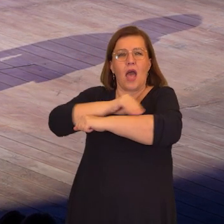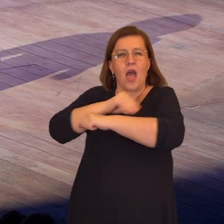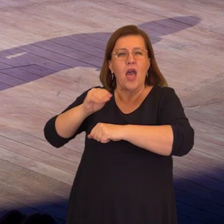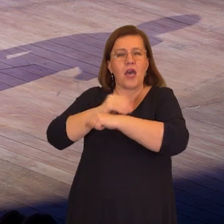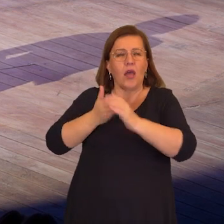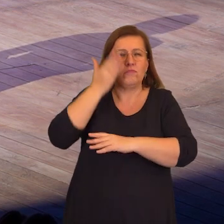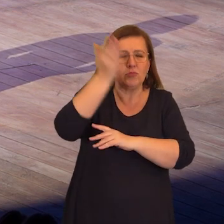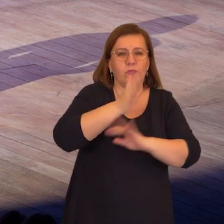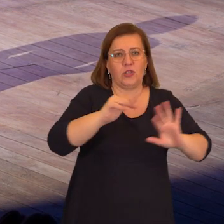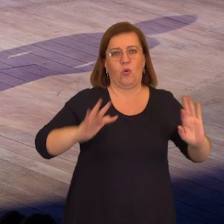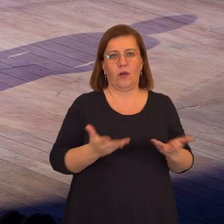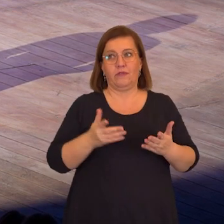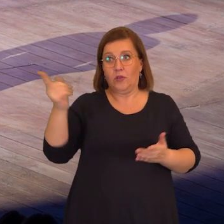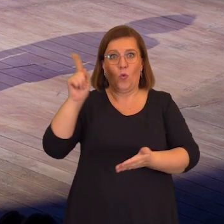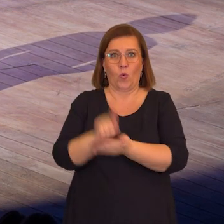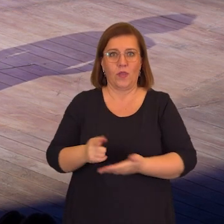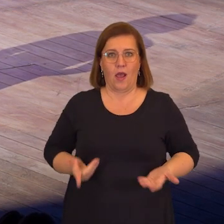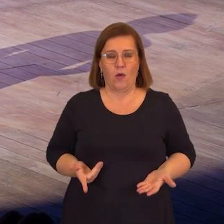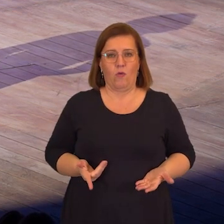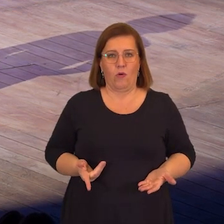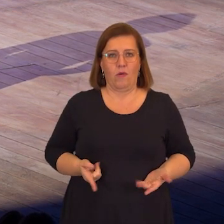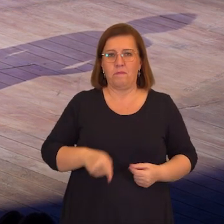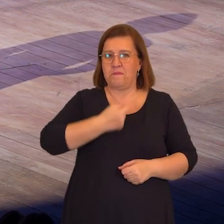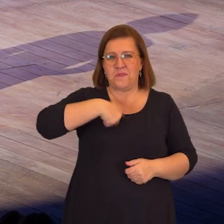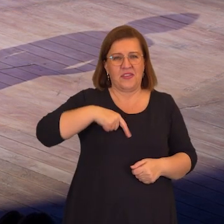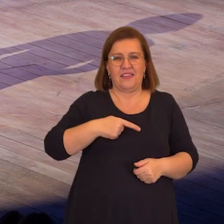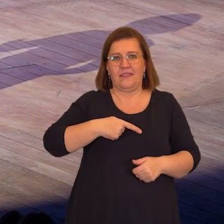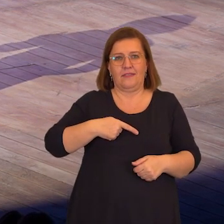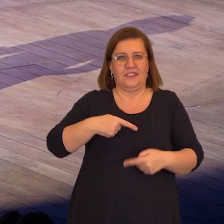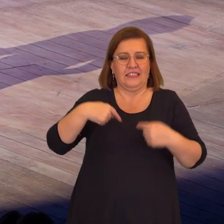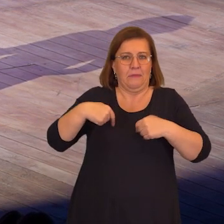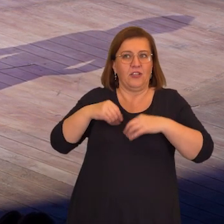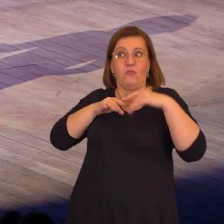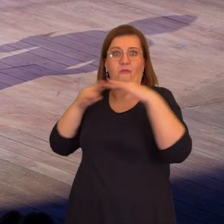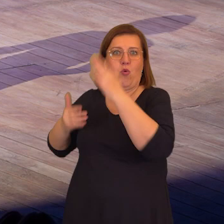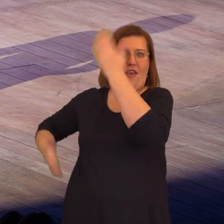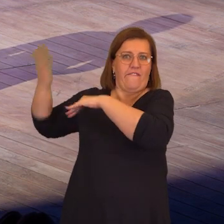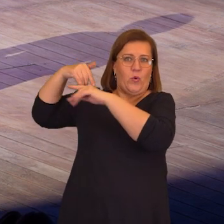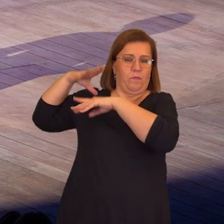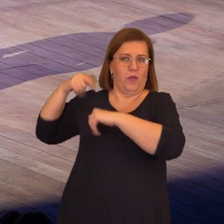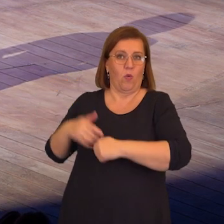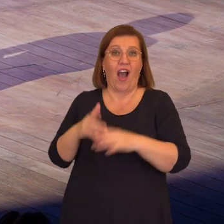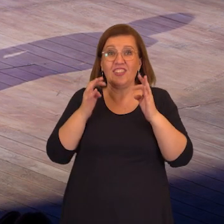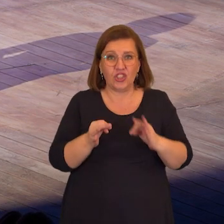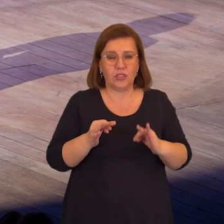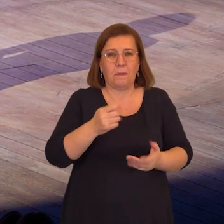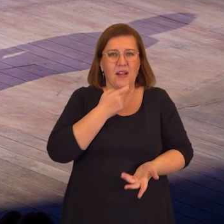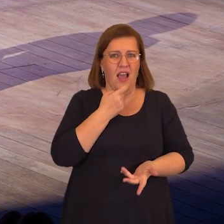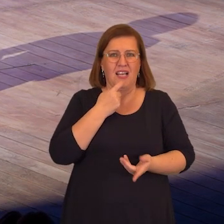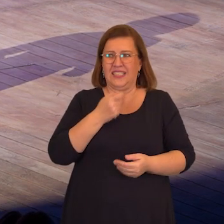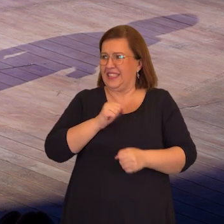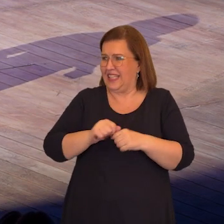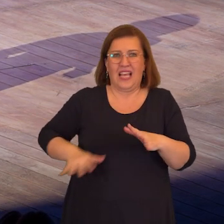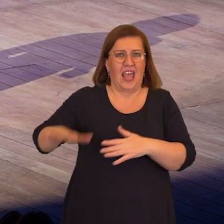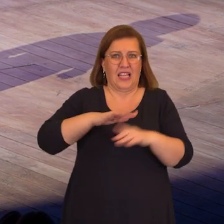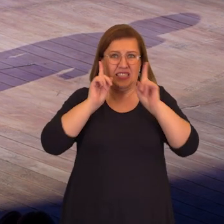przyszłym pokoleniom. I udało mu się. My nie mieliśmy wpływu na tamte wydarzenia. Ale dziś plastik jest naszą rzeczywistością.